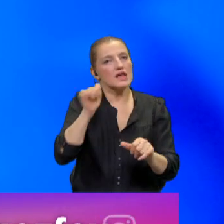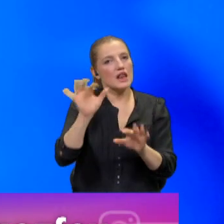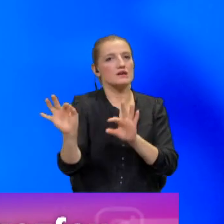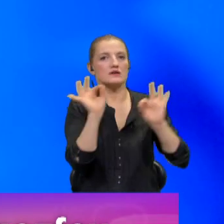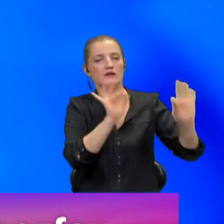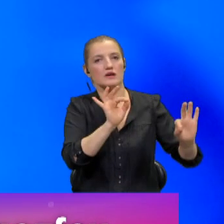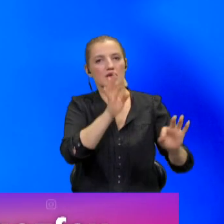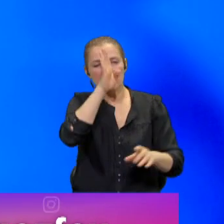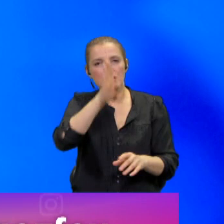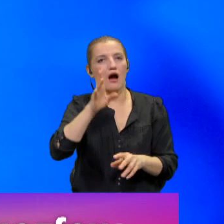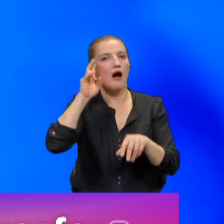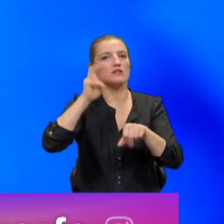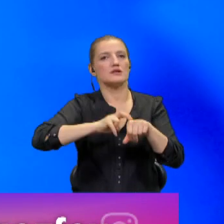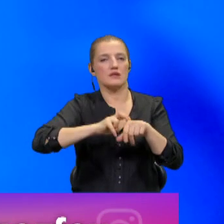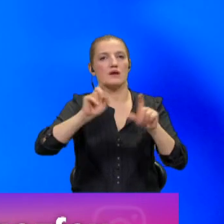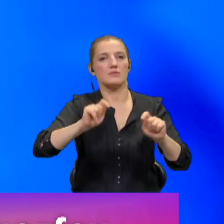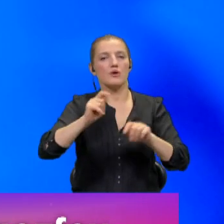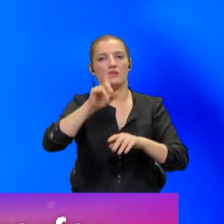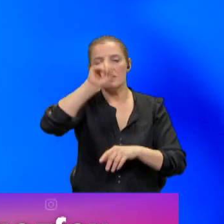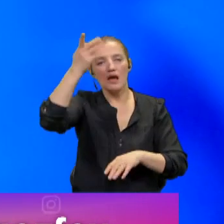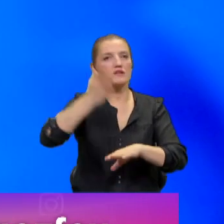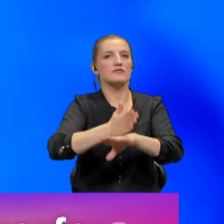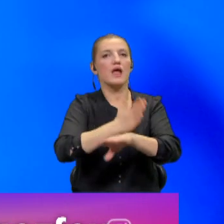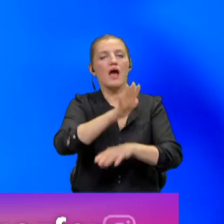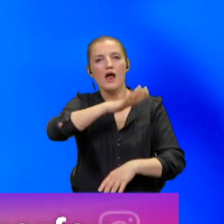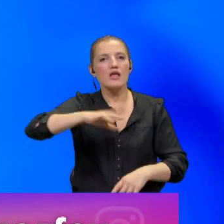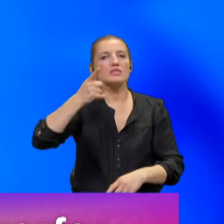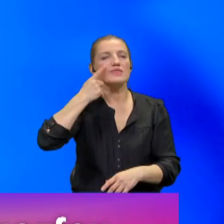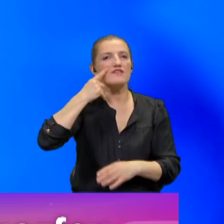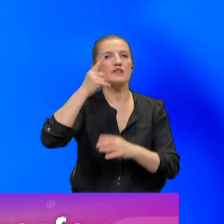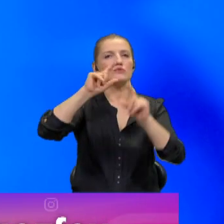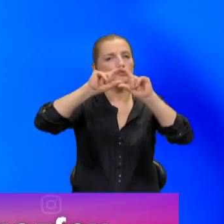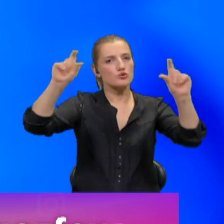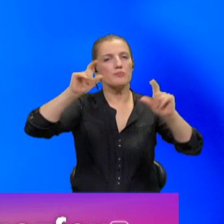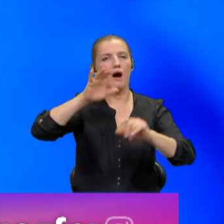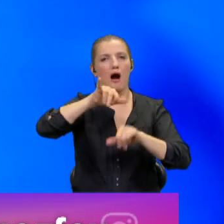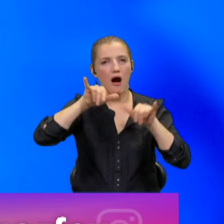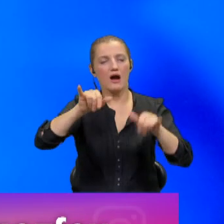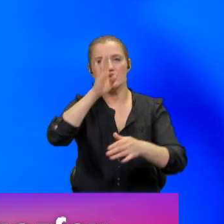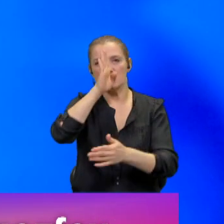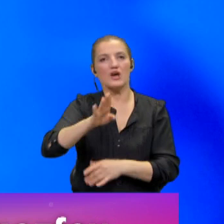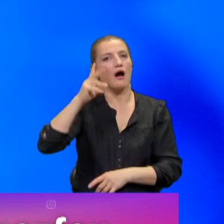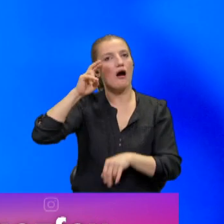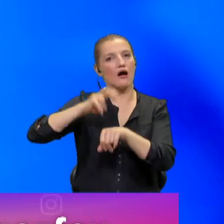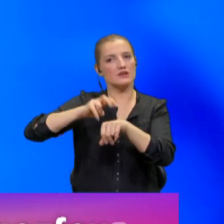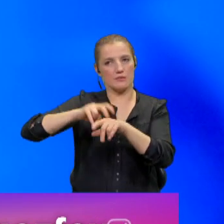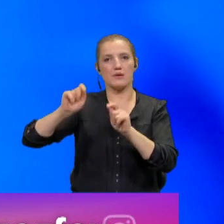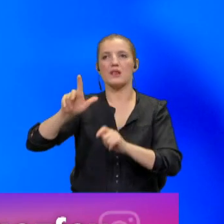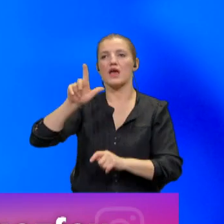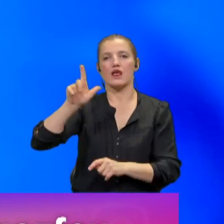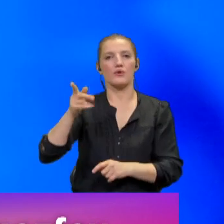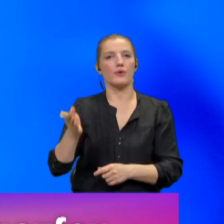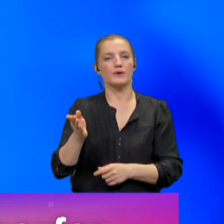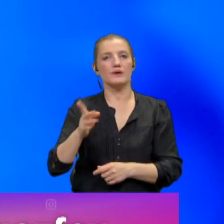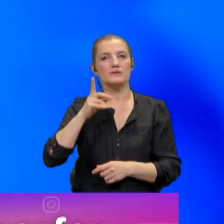zorundayız bir ciddiyet hatırlatması yapıyor Bence sadece vatandaşı değil Herkesi de eğitim kurumlarını da aynı ciddiyet hatırlatmasını yapması